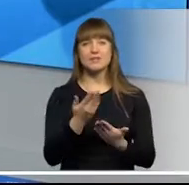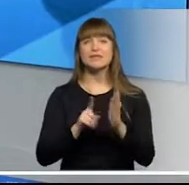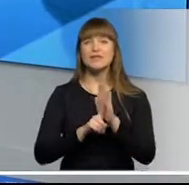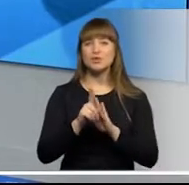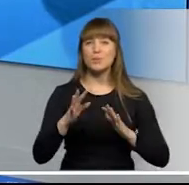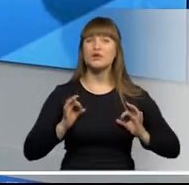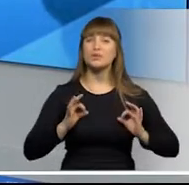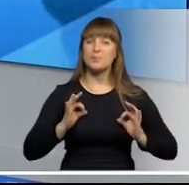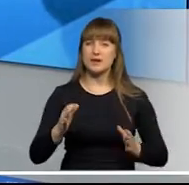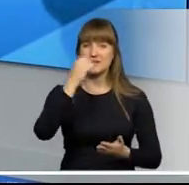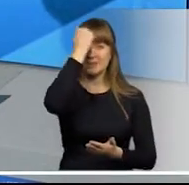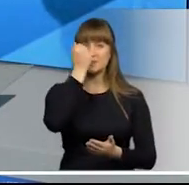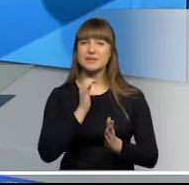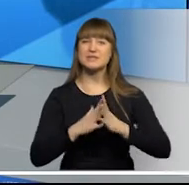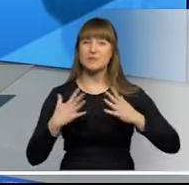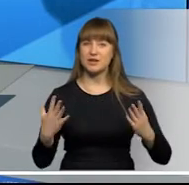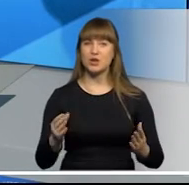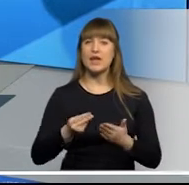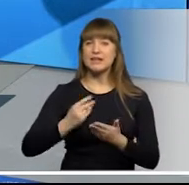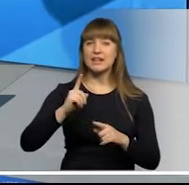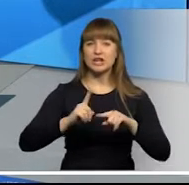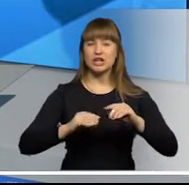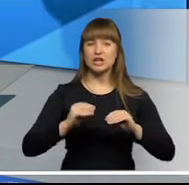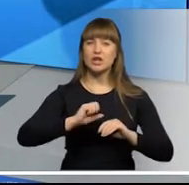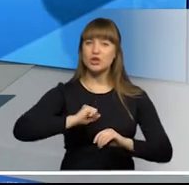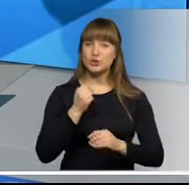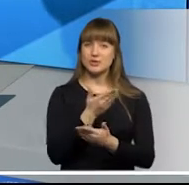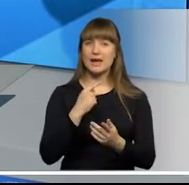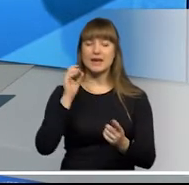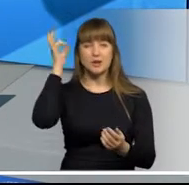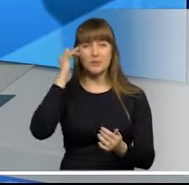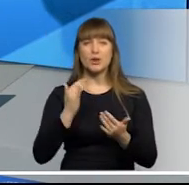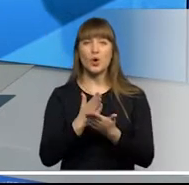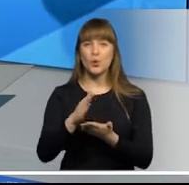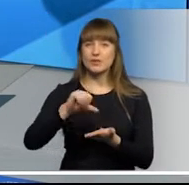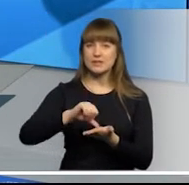напоминаю, что гостем программы сегодня стала заместитель управляющего отделением Пенсионного фонда